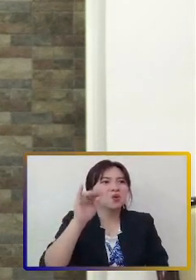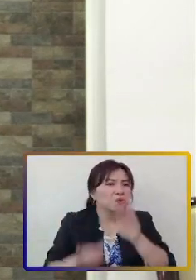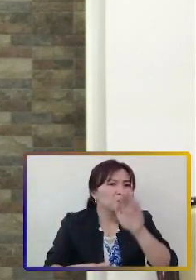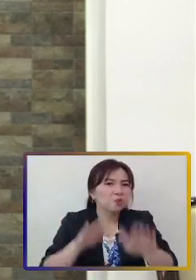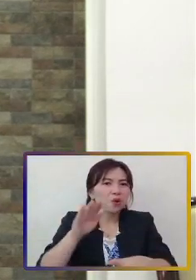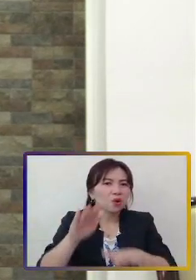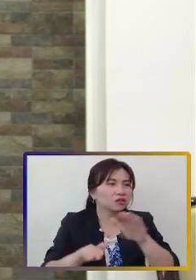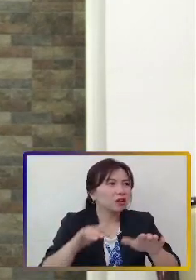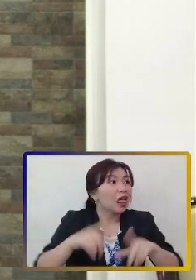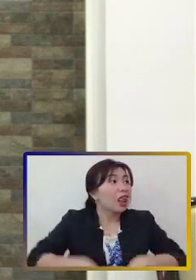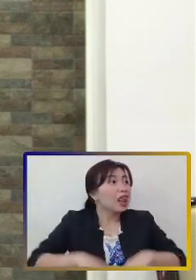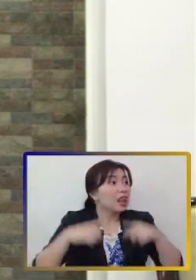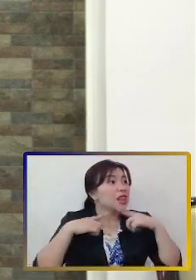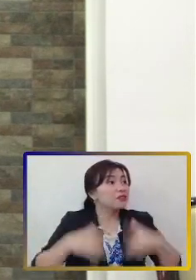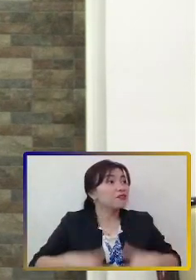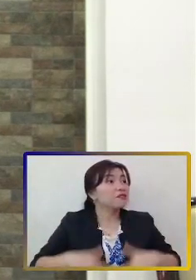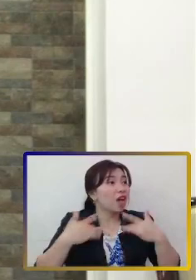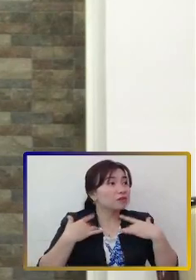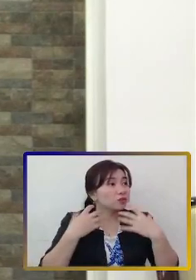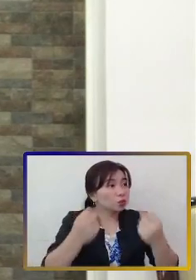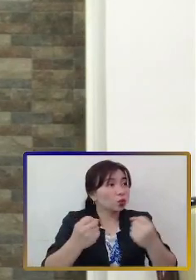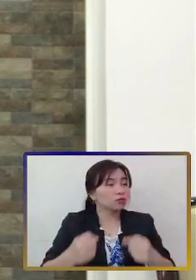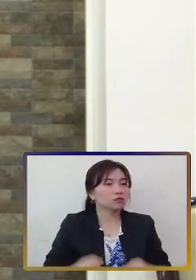nakakalakad bolder